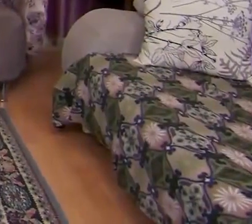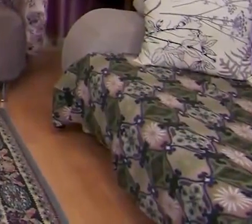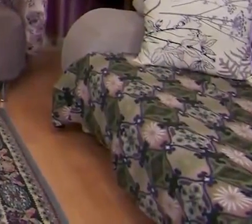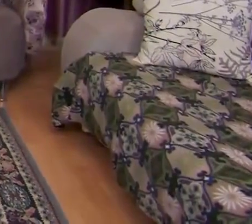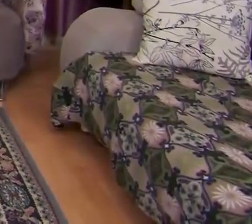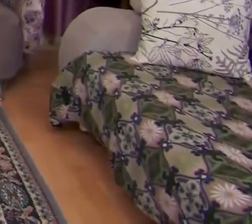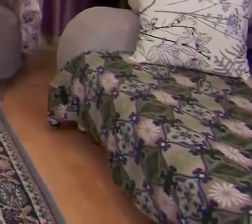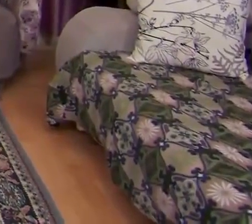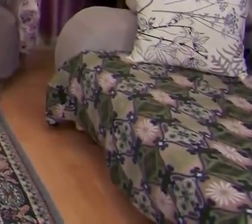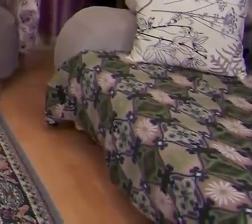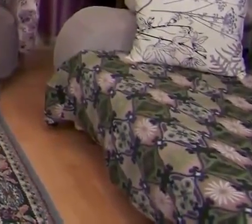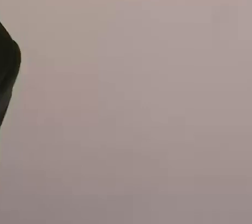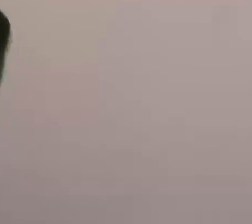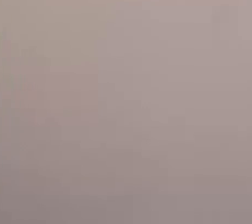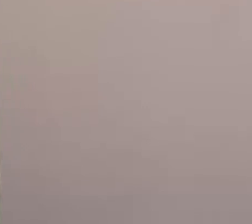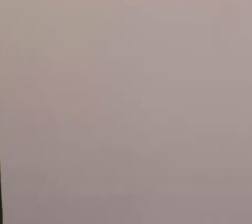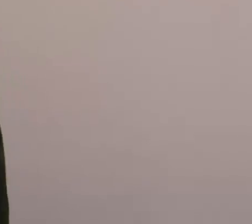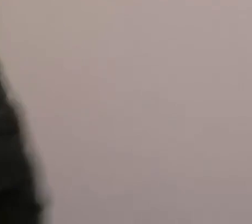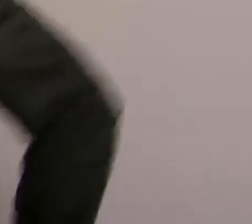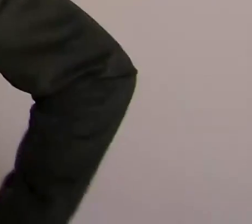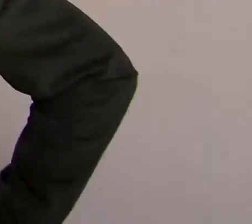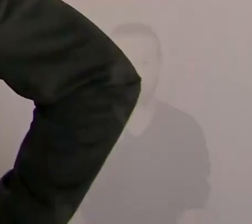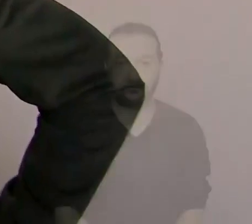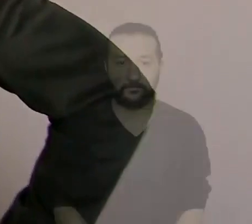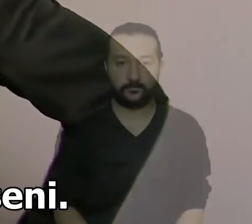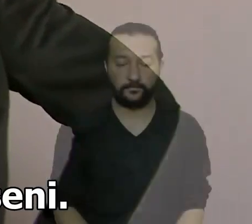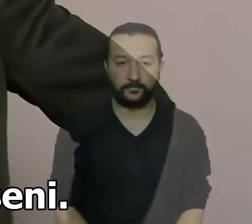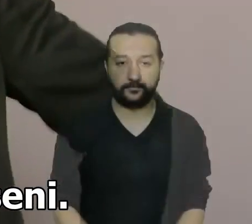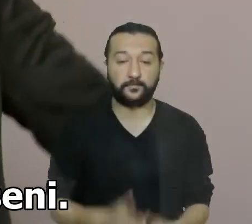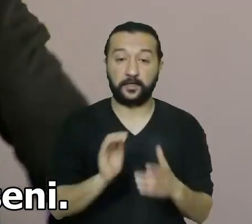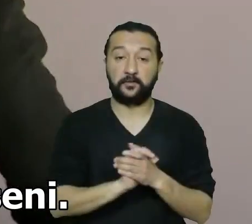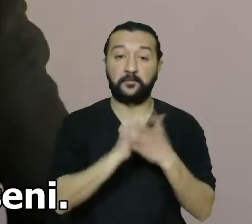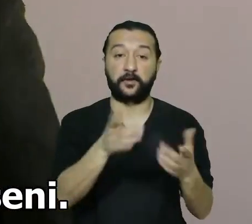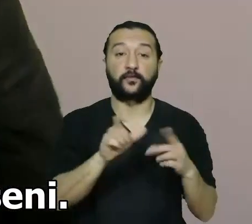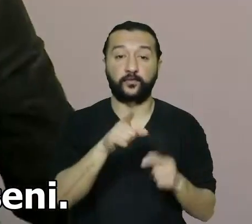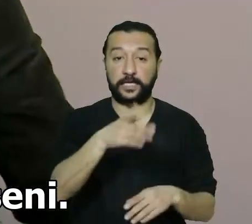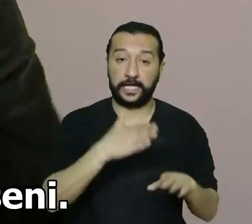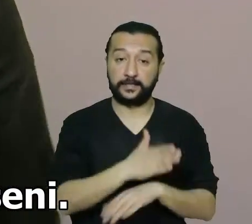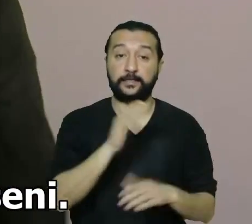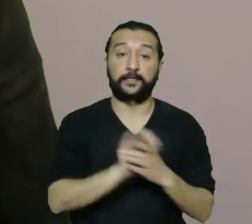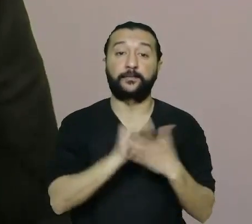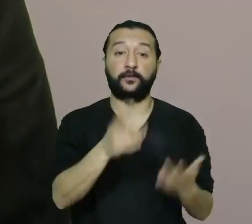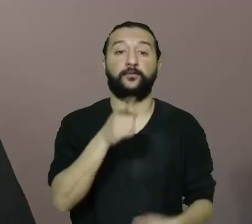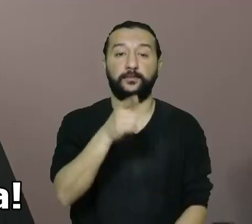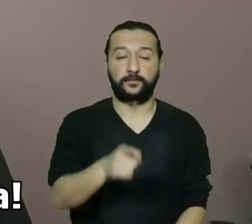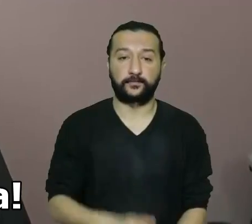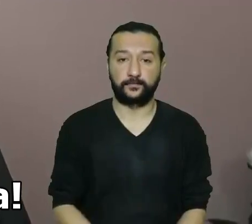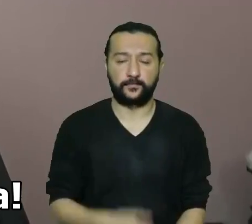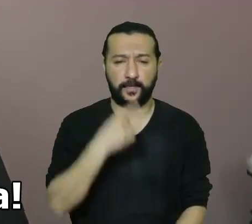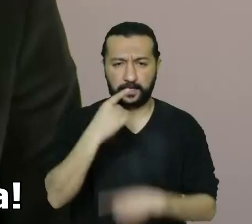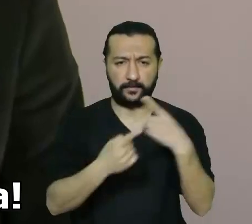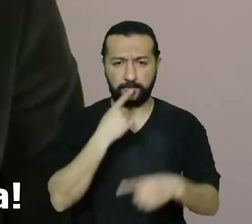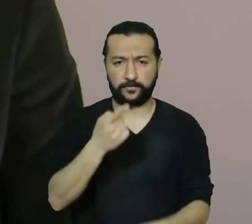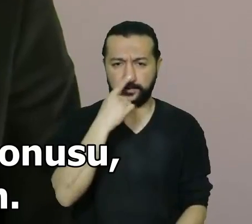Sarp kafayı uzattı, Su'nun ardından baktı çıkana kadar. Bravo Şükrü. Hakikaten tebrik ediyorum seni. Ne